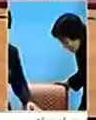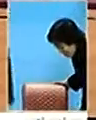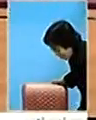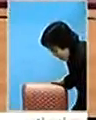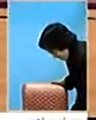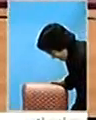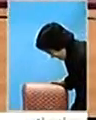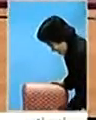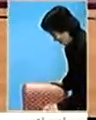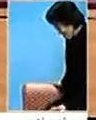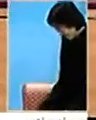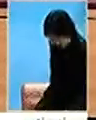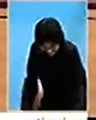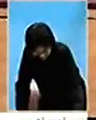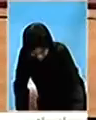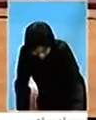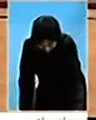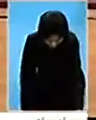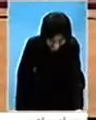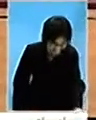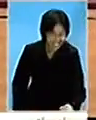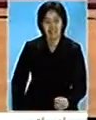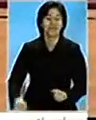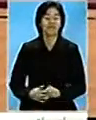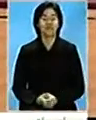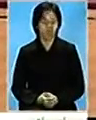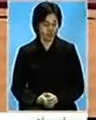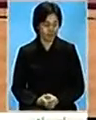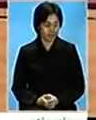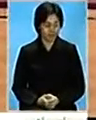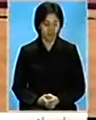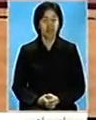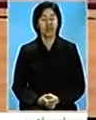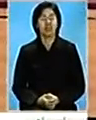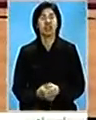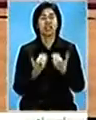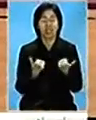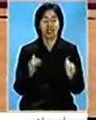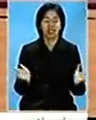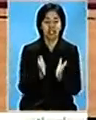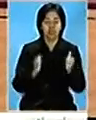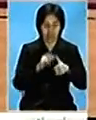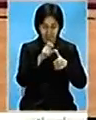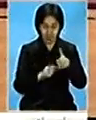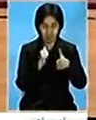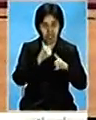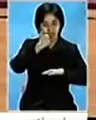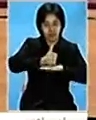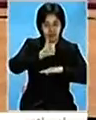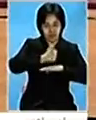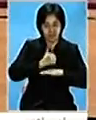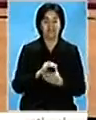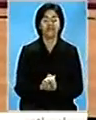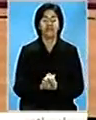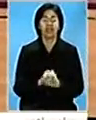ไรก็ไม่รู้นะคะแต่ก็เกิดเราส่งเสริมแล้วก็สนับสนุนคุณธรรมจริยธรรมของผู้นำและ